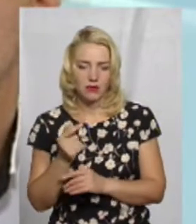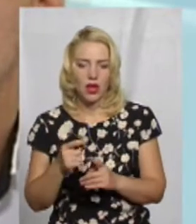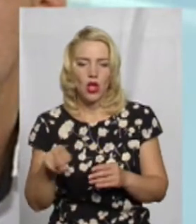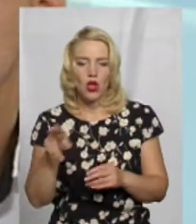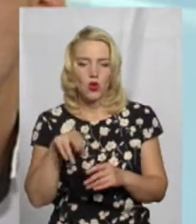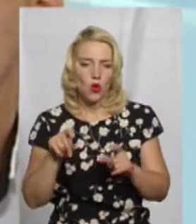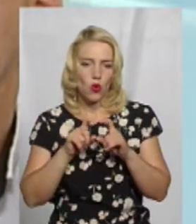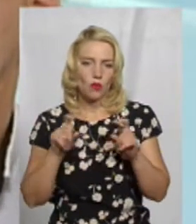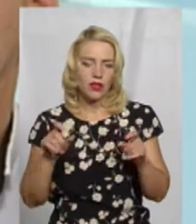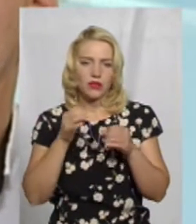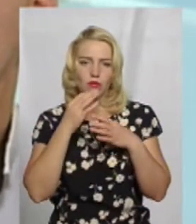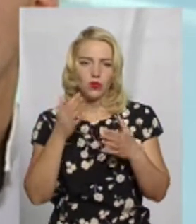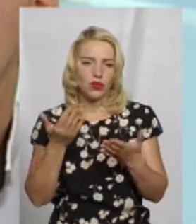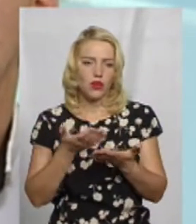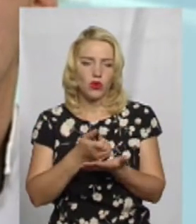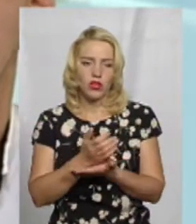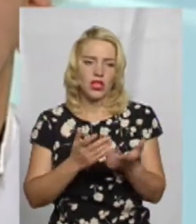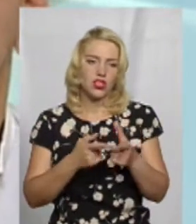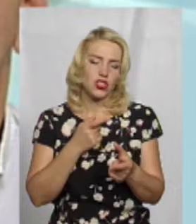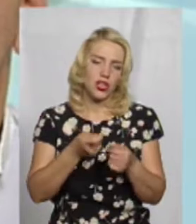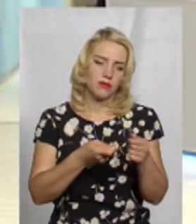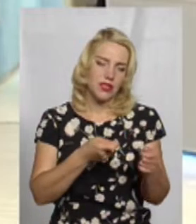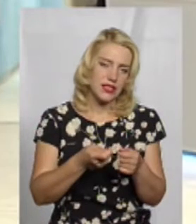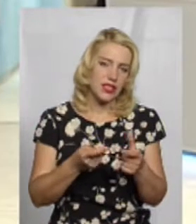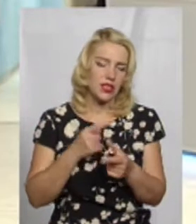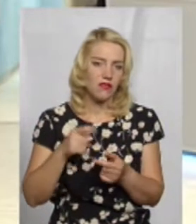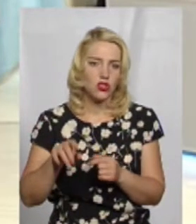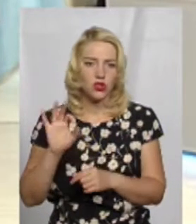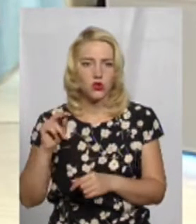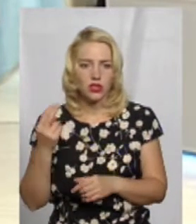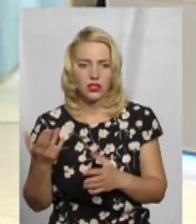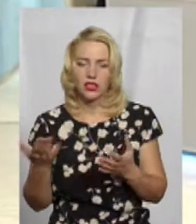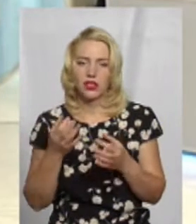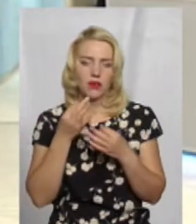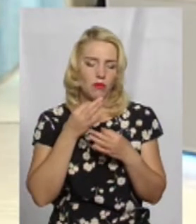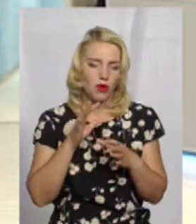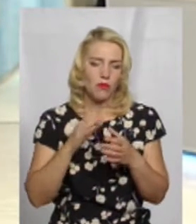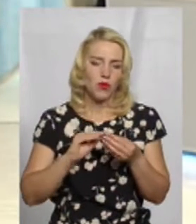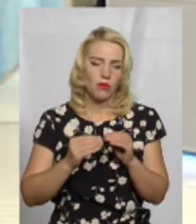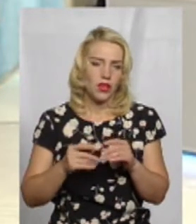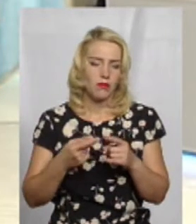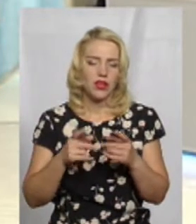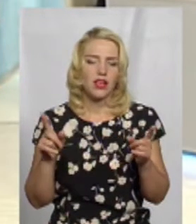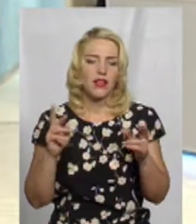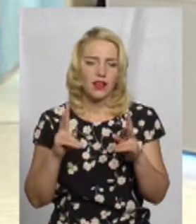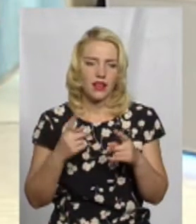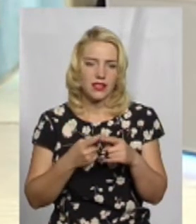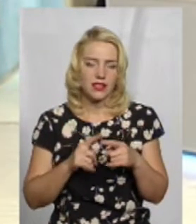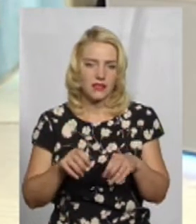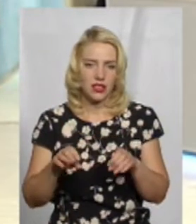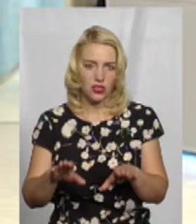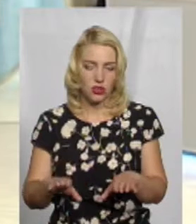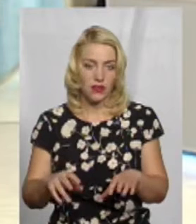будь-якої інфраструктури, чи адміністративної, чи соціальної, які є проблеми, як їх вирішувати.